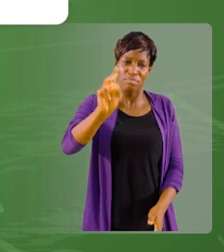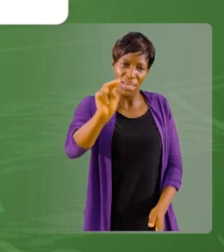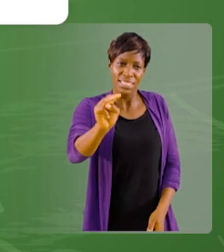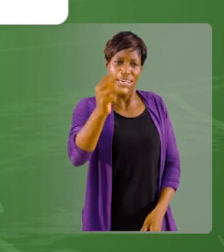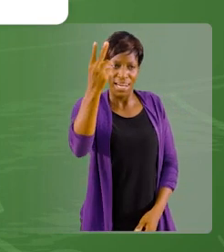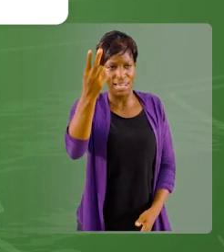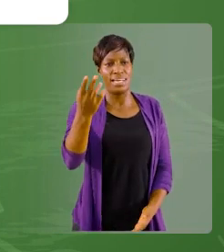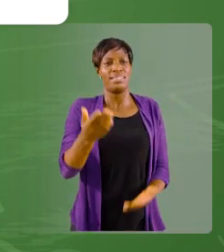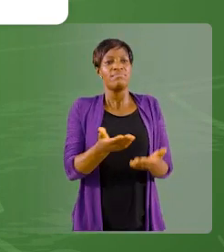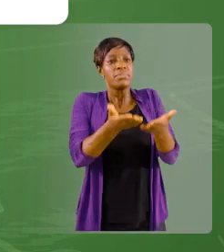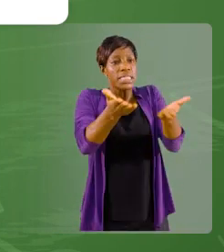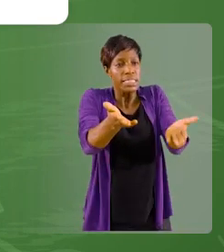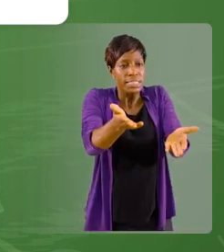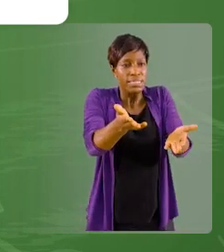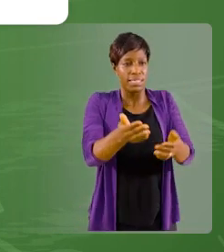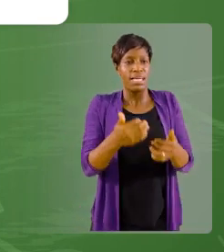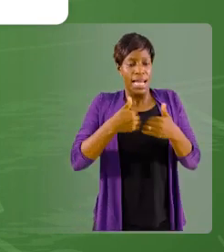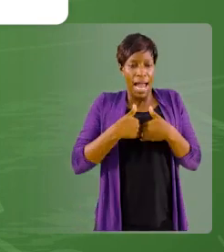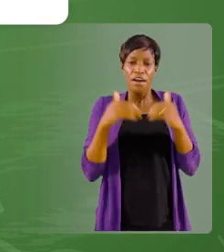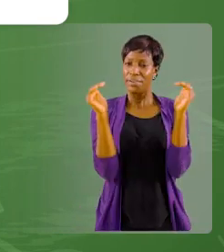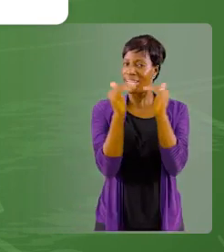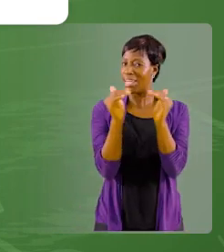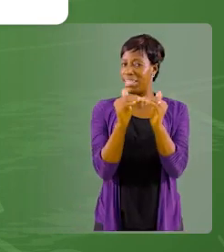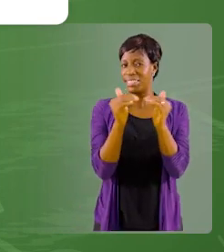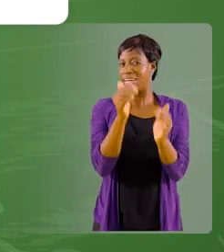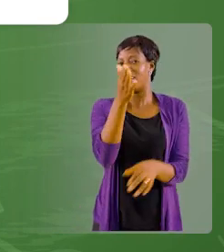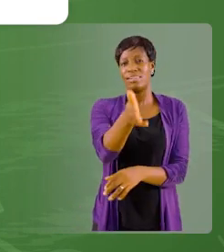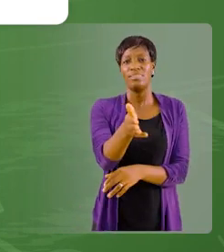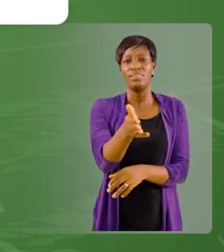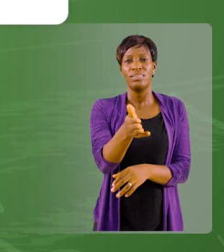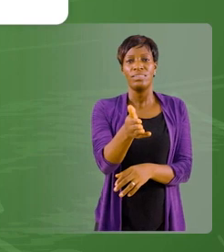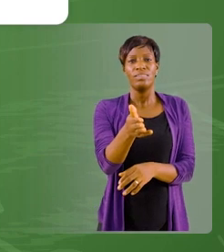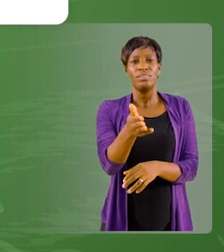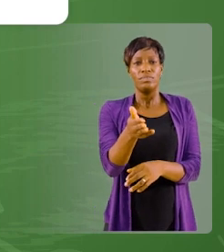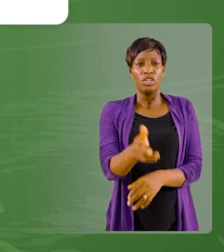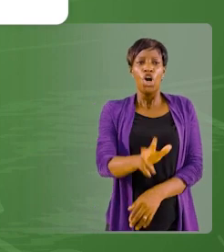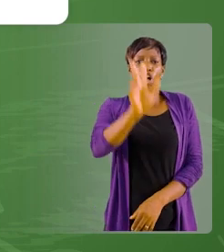Il y a donc eu une égalité.